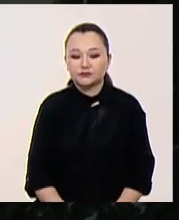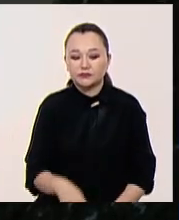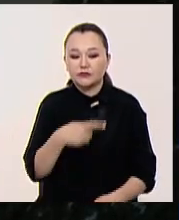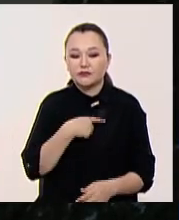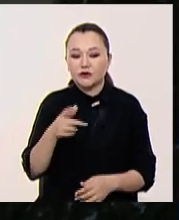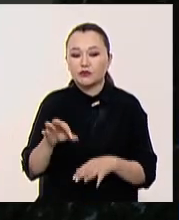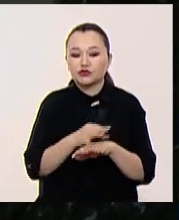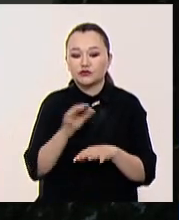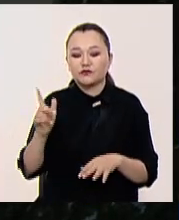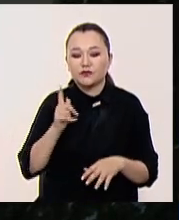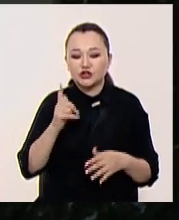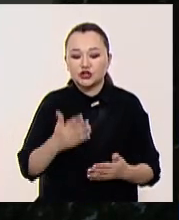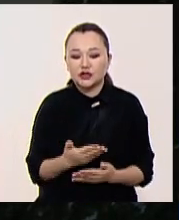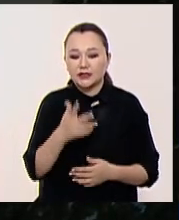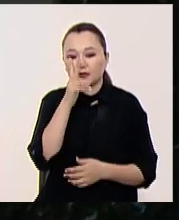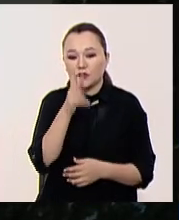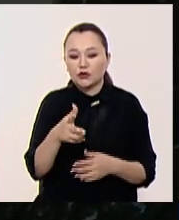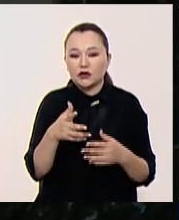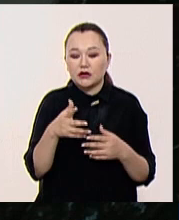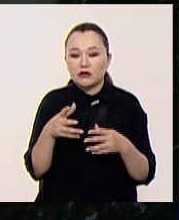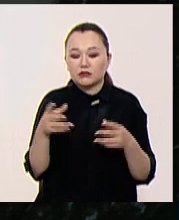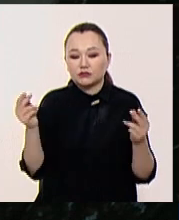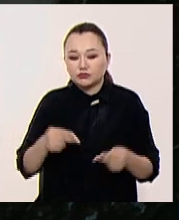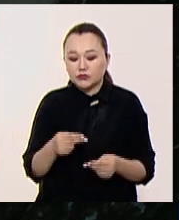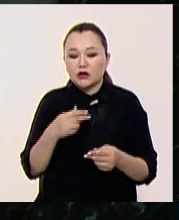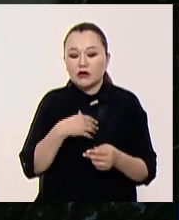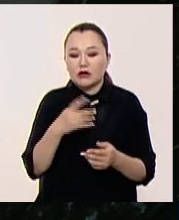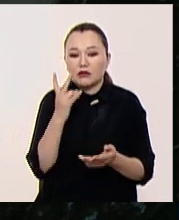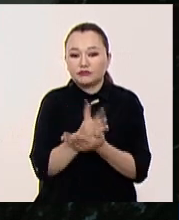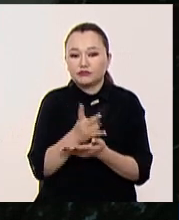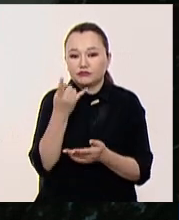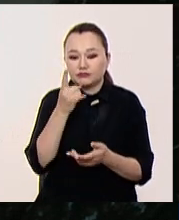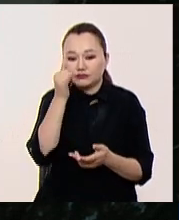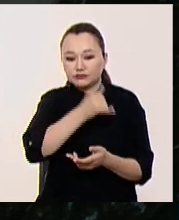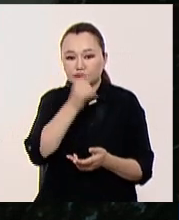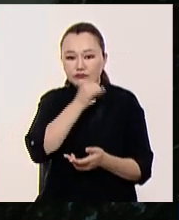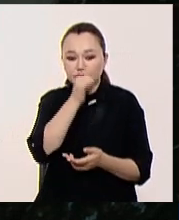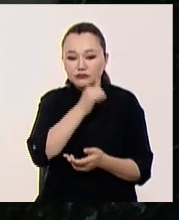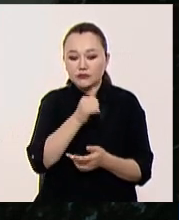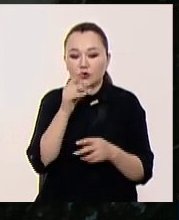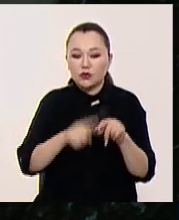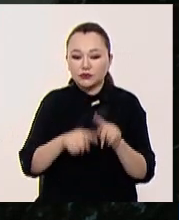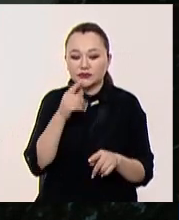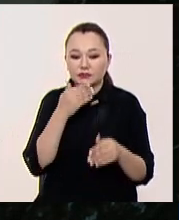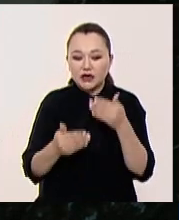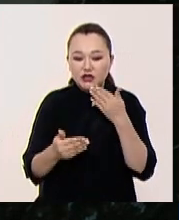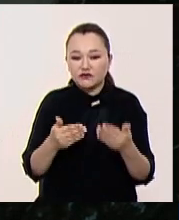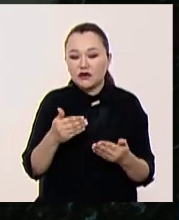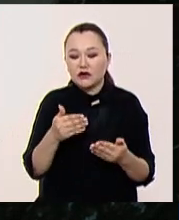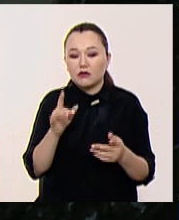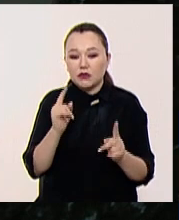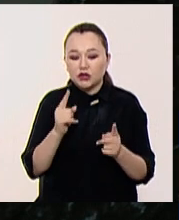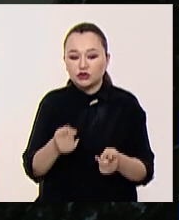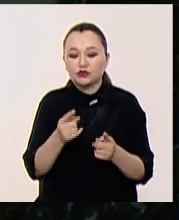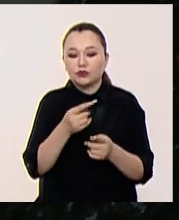с мужем жили в браке 3 года и никак не могли зачать ребенка. Родственники спрашивали, ну,